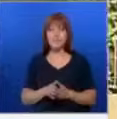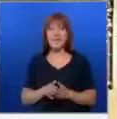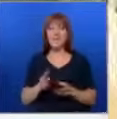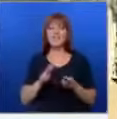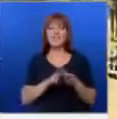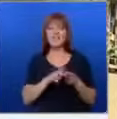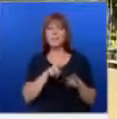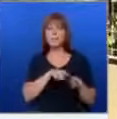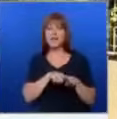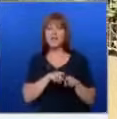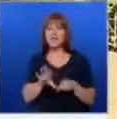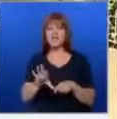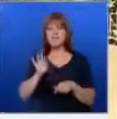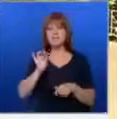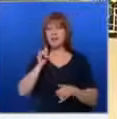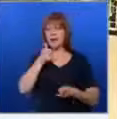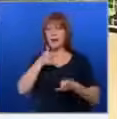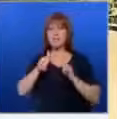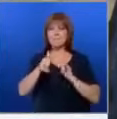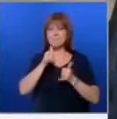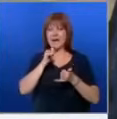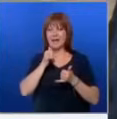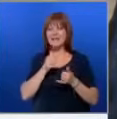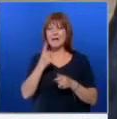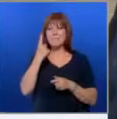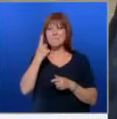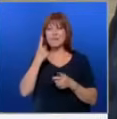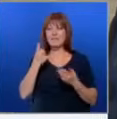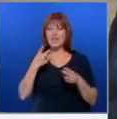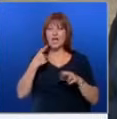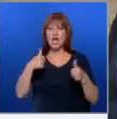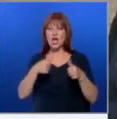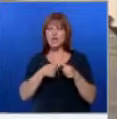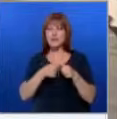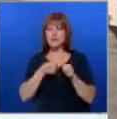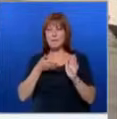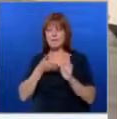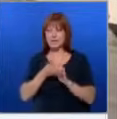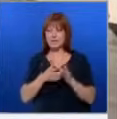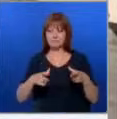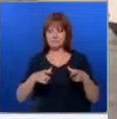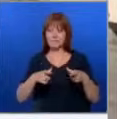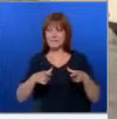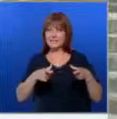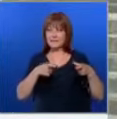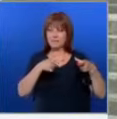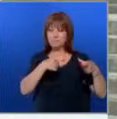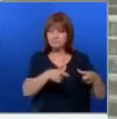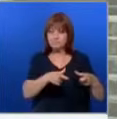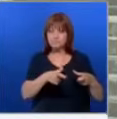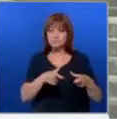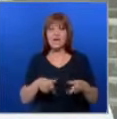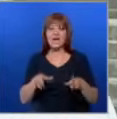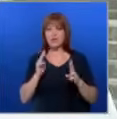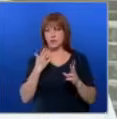Владимир и приятелите му избират бар на плаж градина за Чулай Морнинг. След като неволно едно от момчетата бута пицата на охранителя, той става агресивен. Решавам